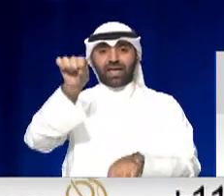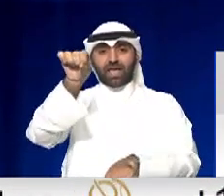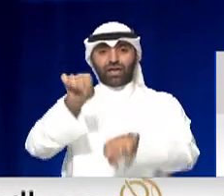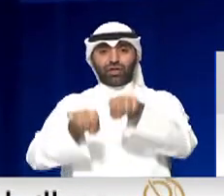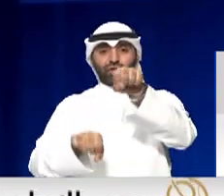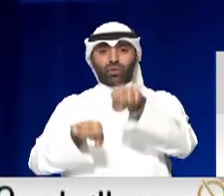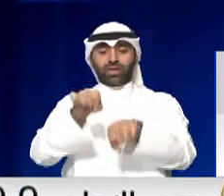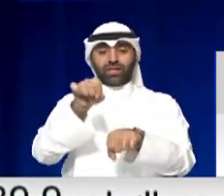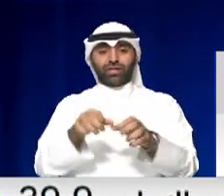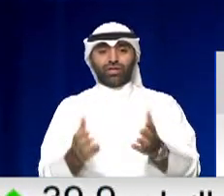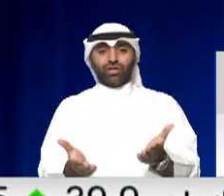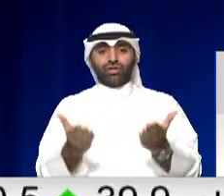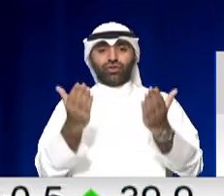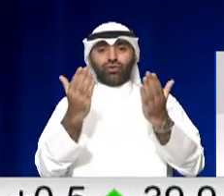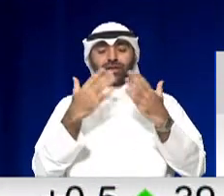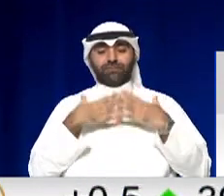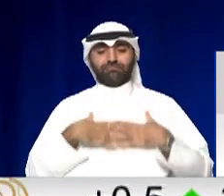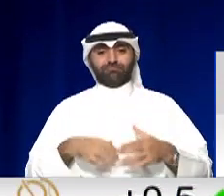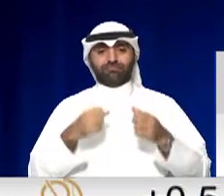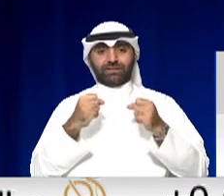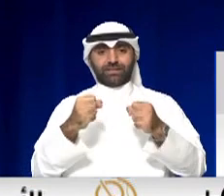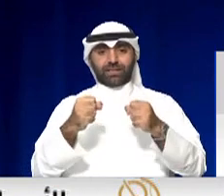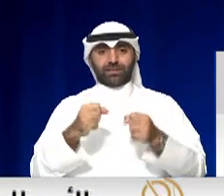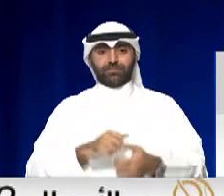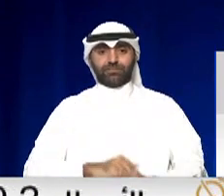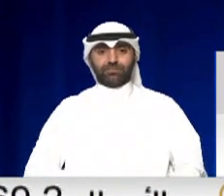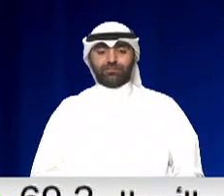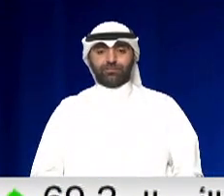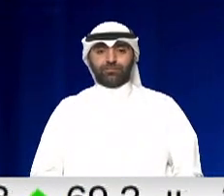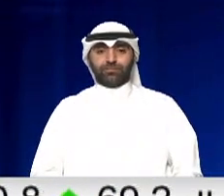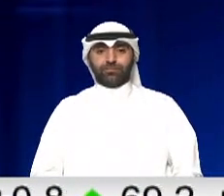لبلاده راجيا لفخامته دوام الصحة والعافية.